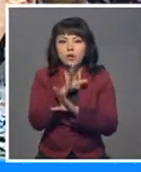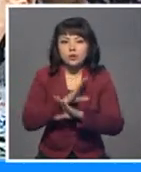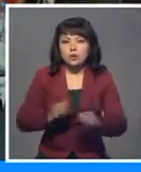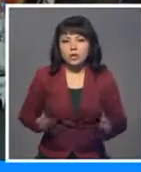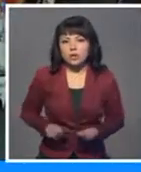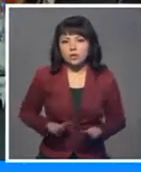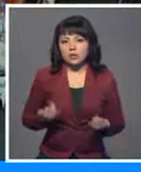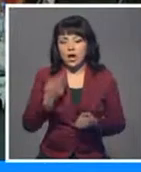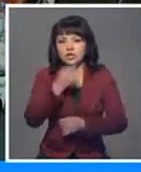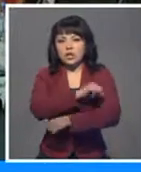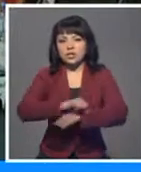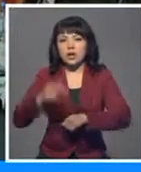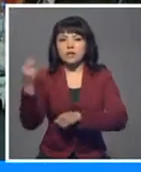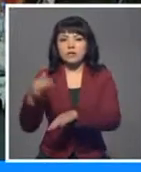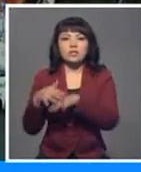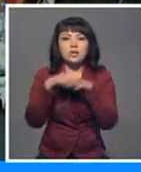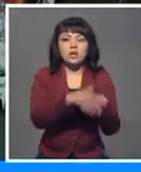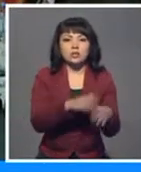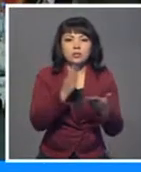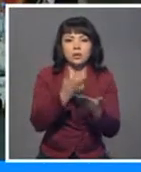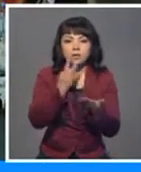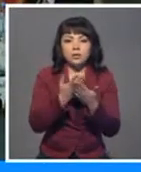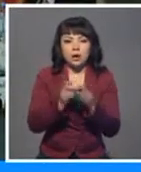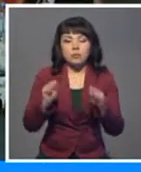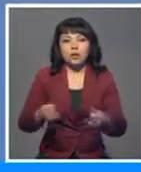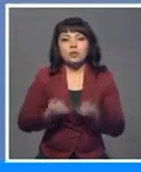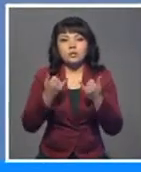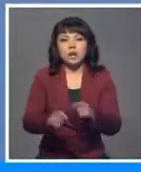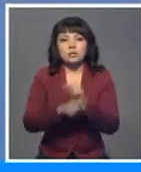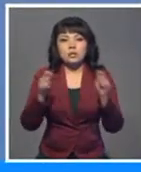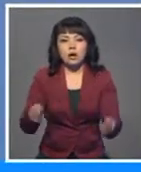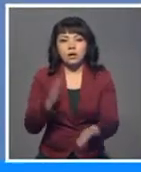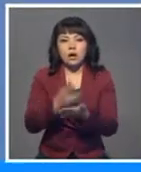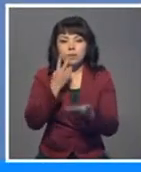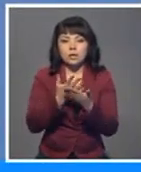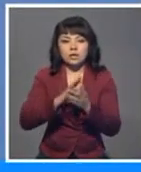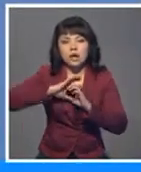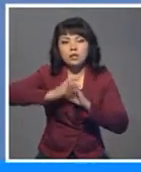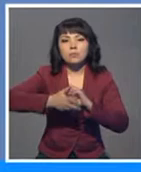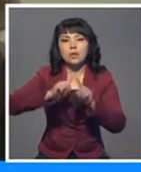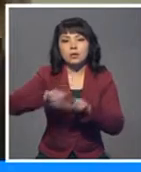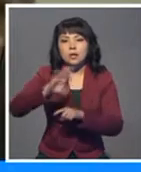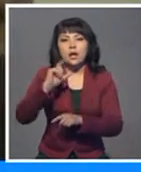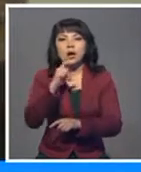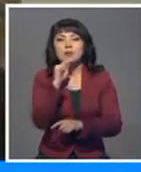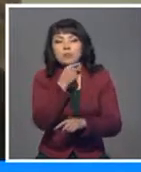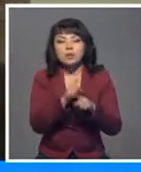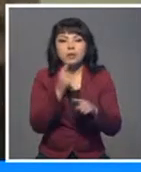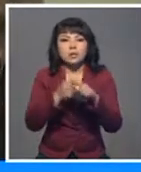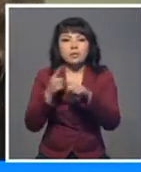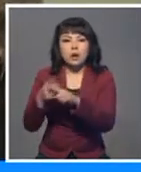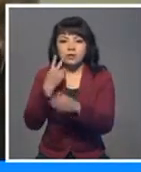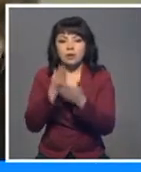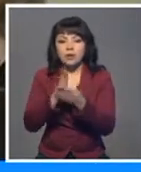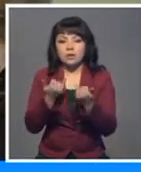сақталуы шетелдерден инвестиция тартуға мүмкіндік ашатынын жеткізді. Бұл өз кезегінде әлемдік экономика ахуалға оң әсер етеді.